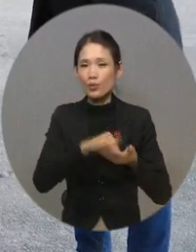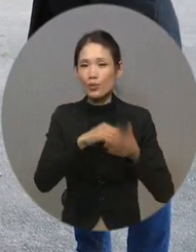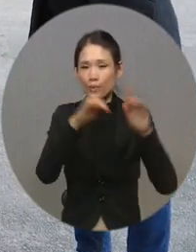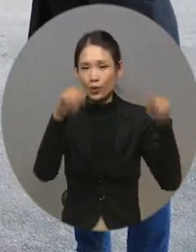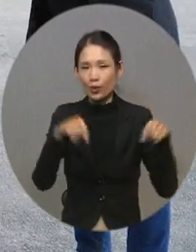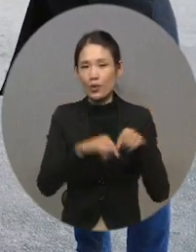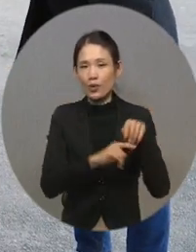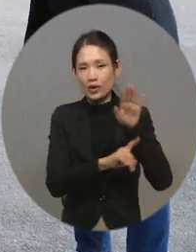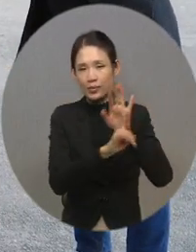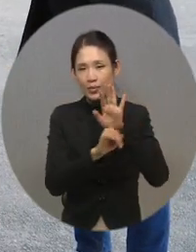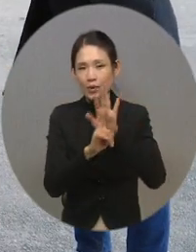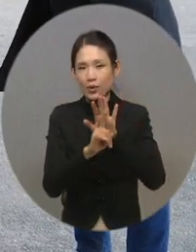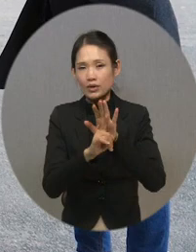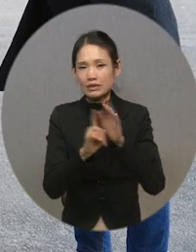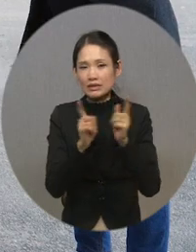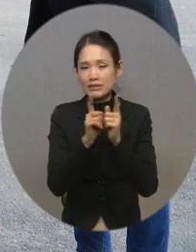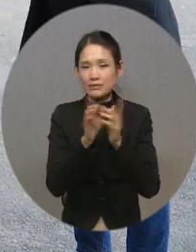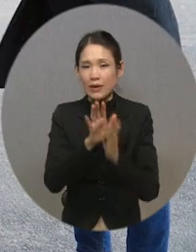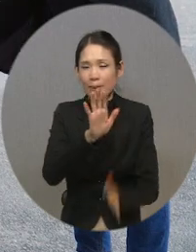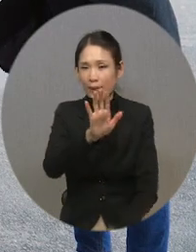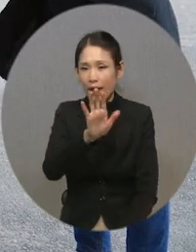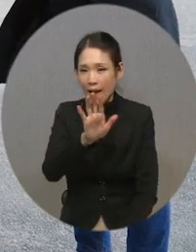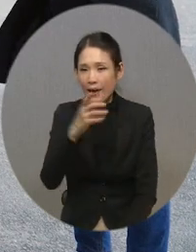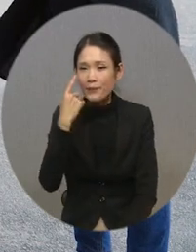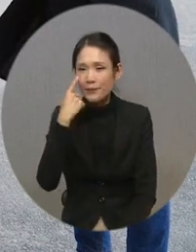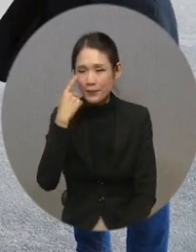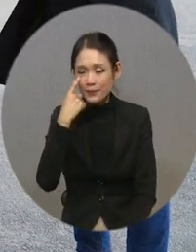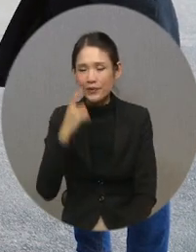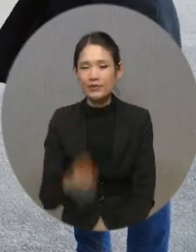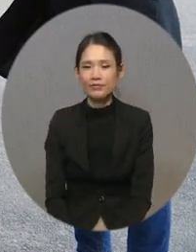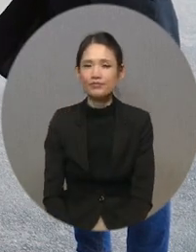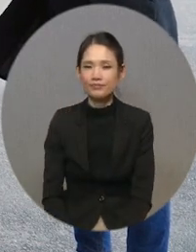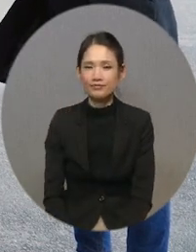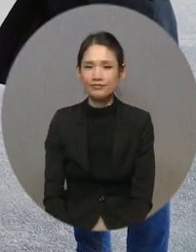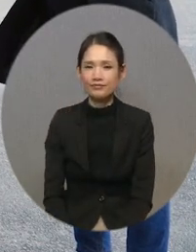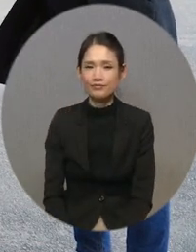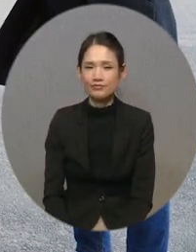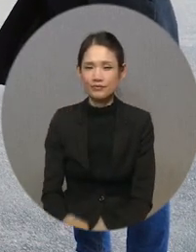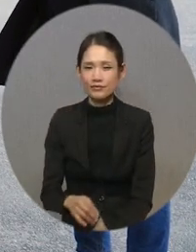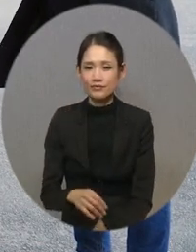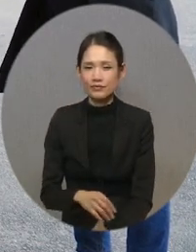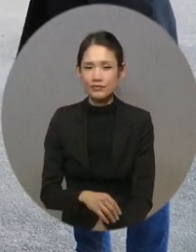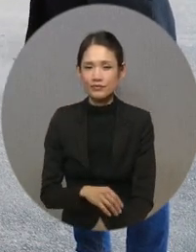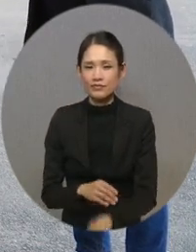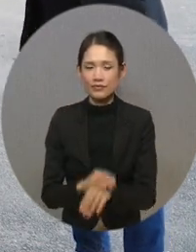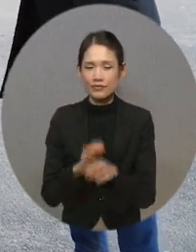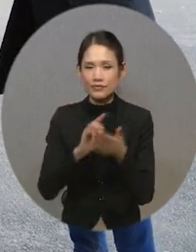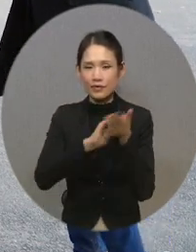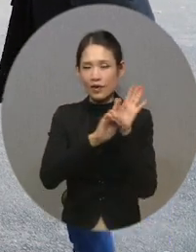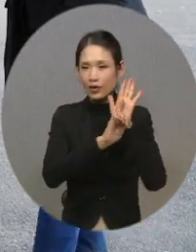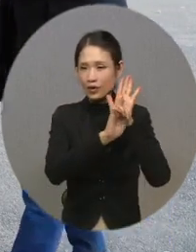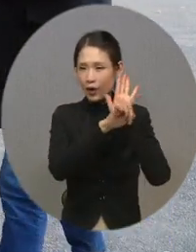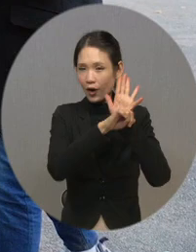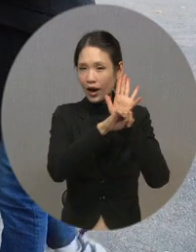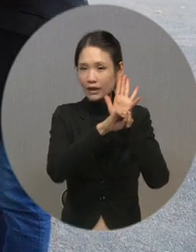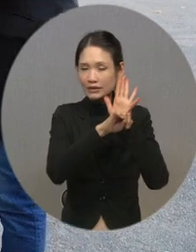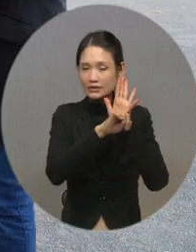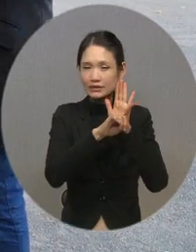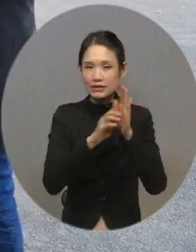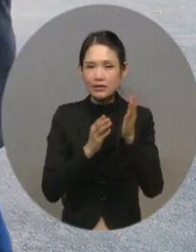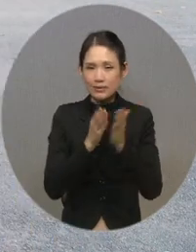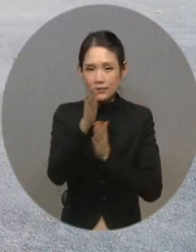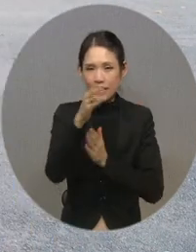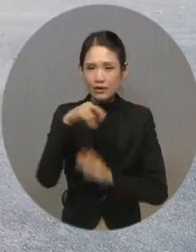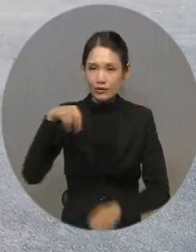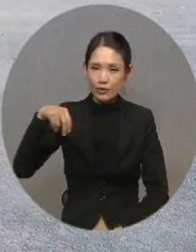선생님이 만져보면서 또 한번 살펴보도록 할게요. 네, 네. 자, 선생님 있는 네. 곳에서 11시 방향으로 네, 조금만 네. 1.2m 네, 이동을 네. 할게요.